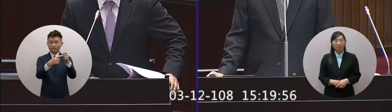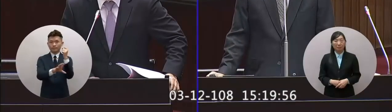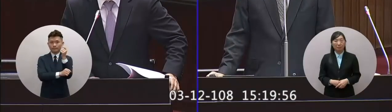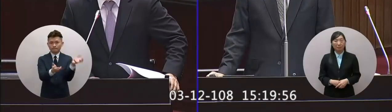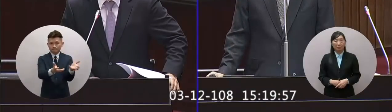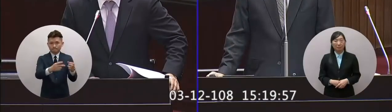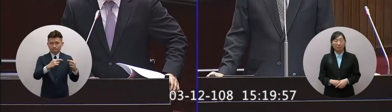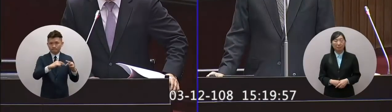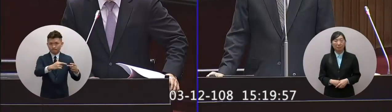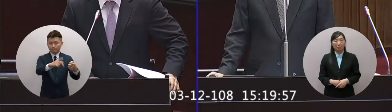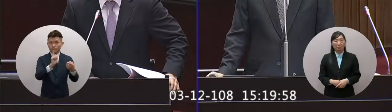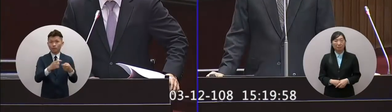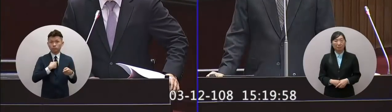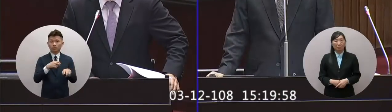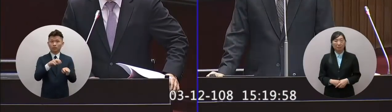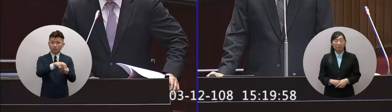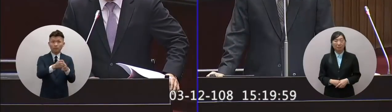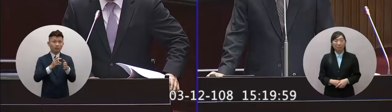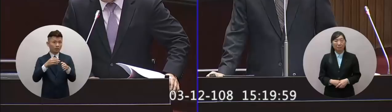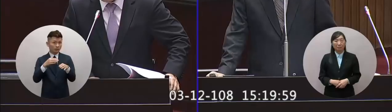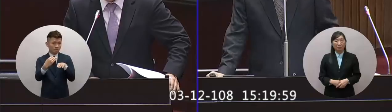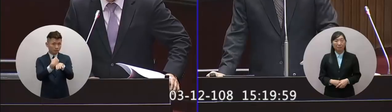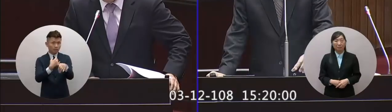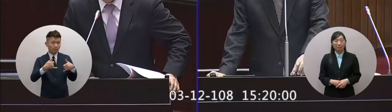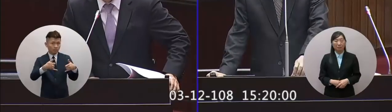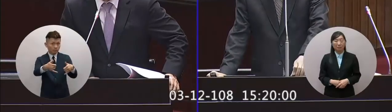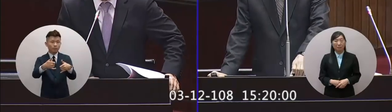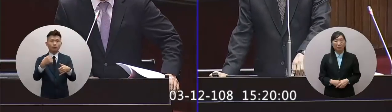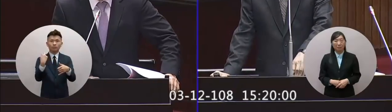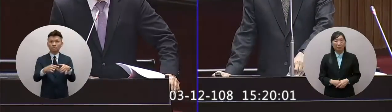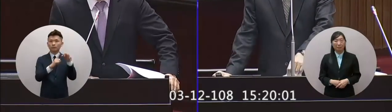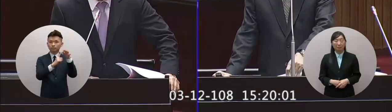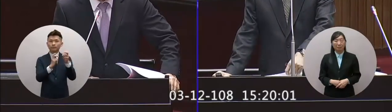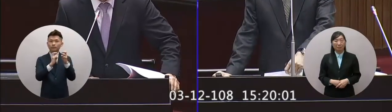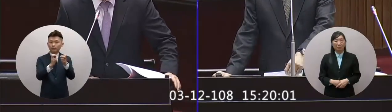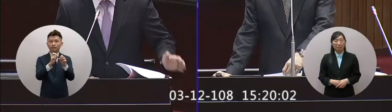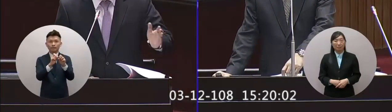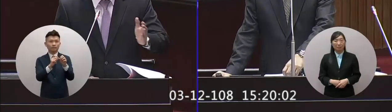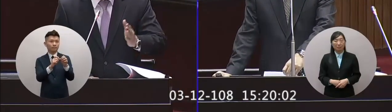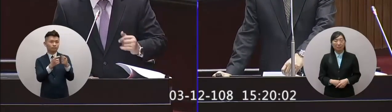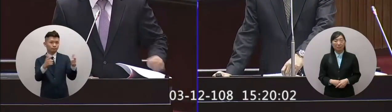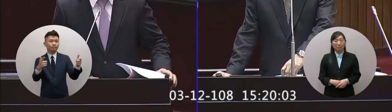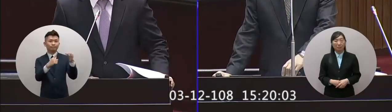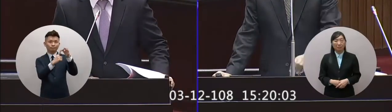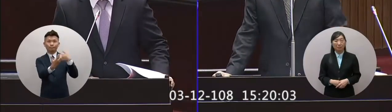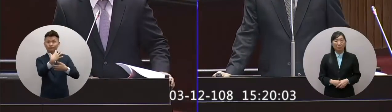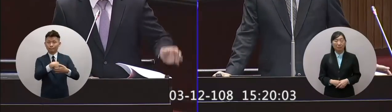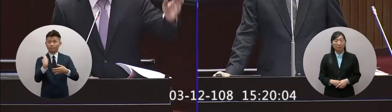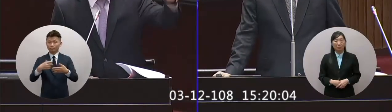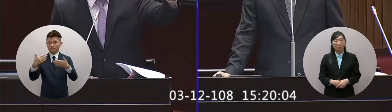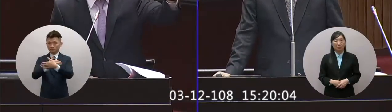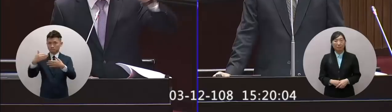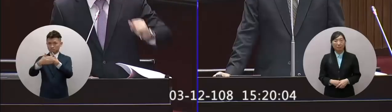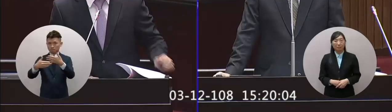础建设，尤其是轨道，还有这个。大众运输系统包括公车，另外一个就是交通管理的手